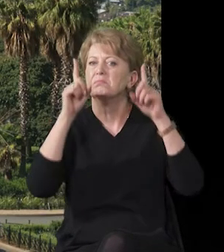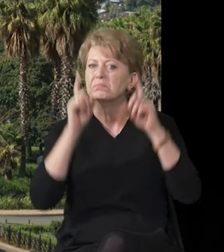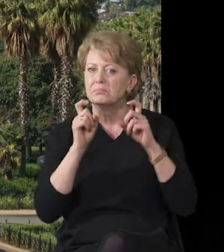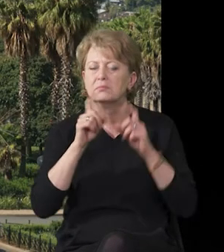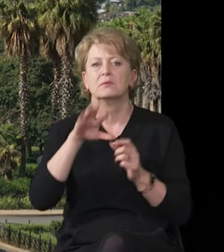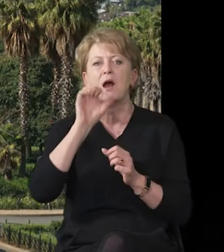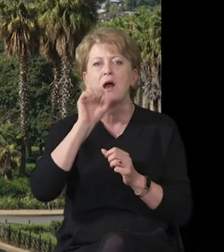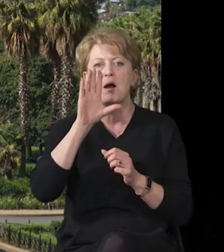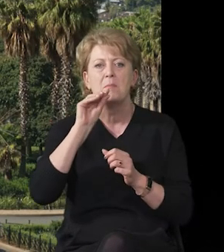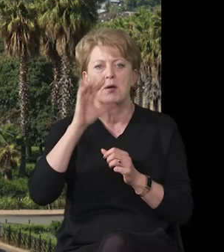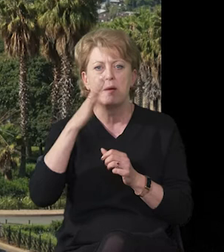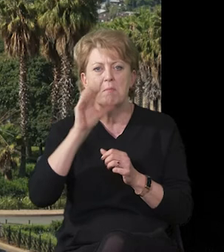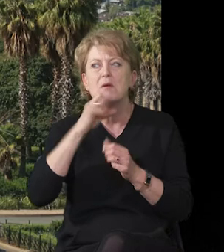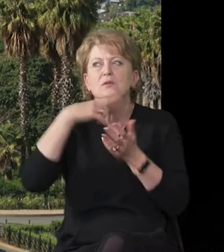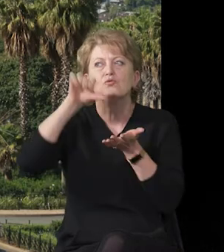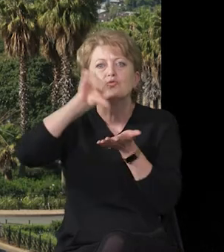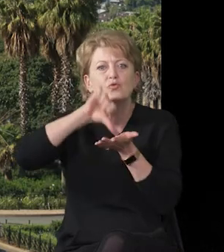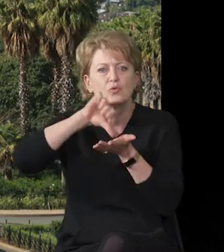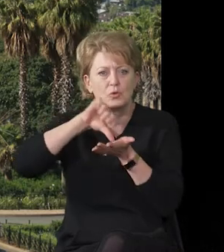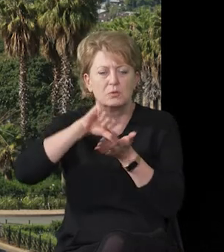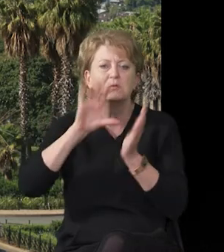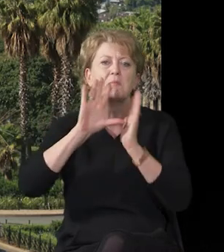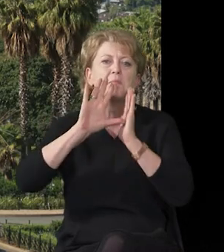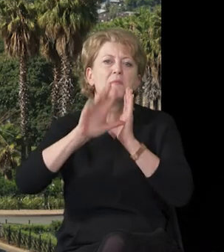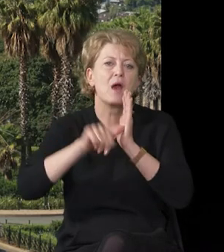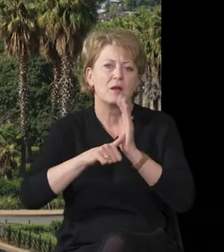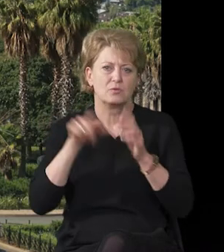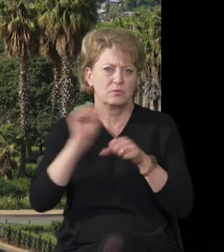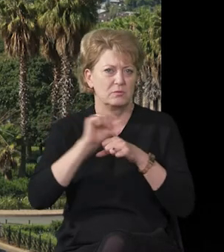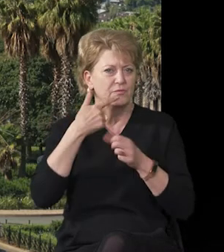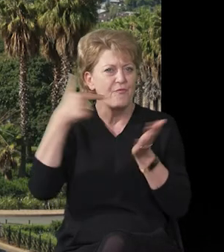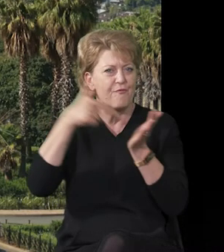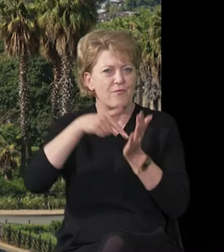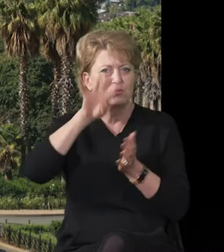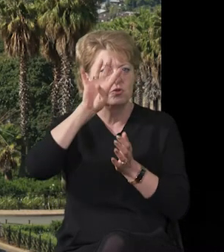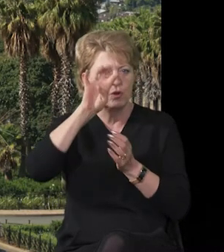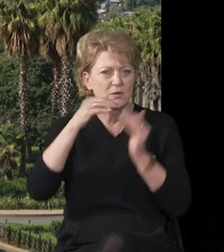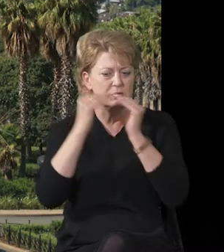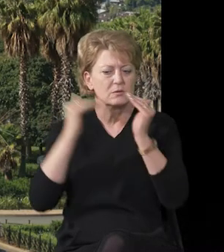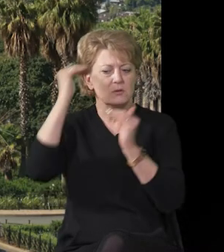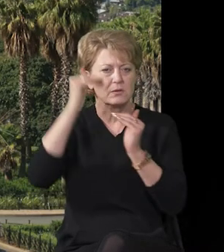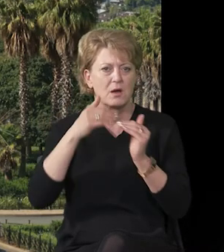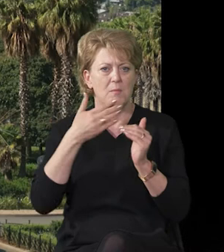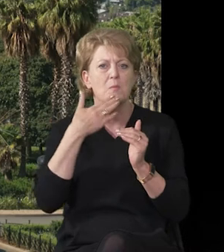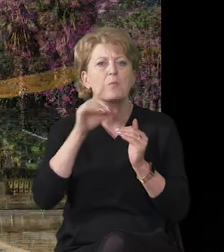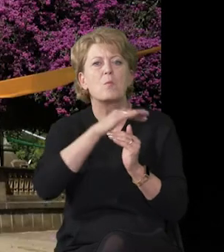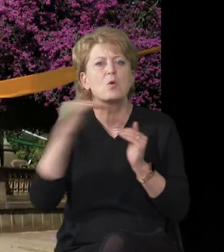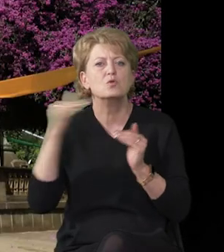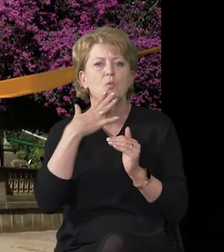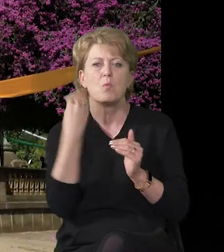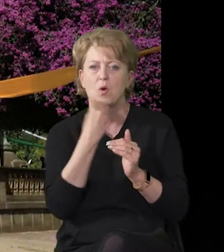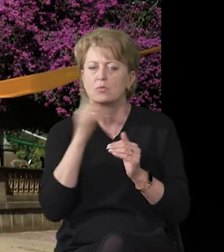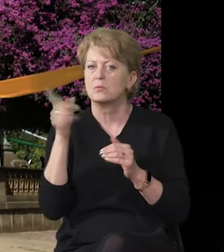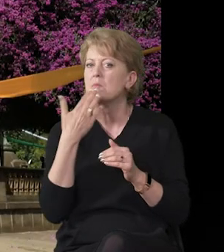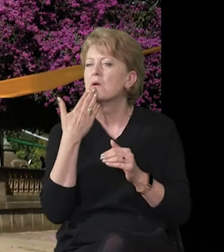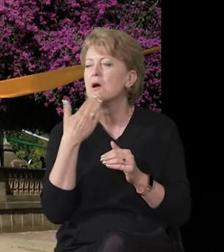Abebie, czyli stolicy Etiopii, mieście położonym 2400 metrów nad poziomem morza. Jest to bardzo dynamicznie rozwijające